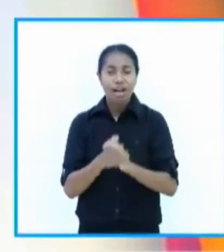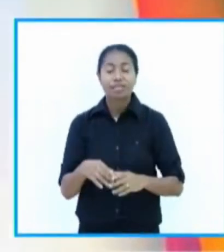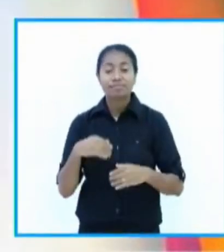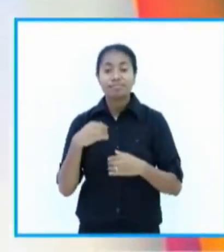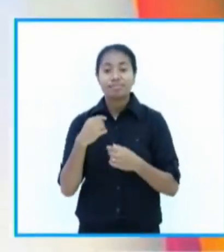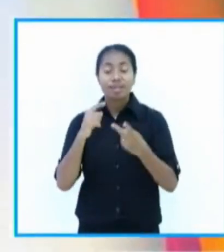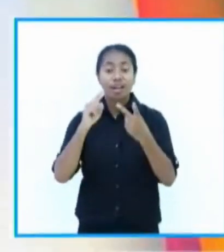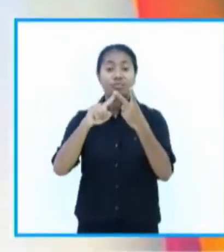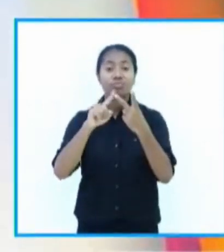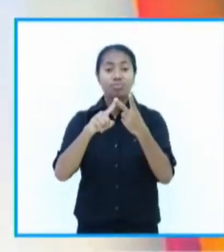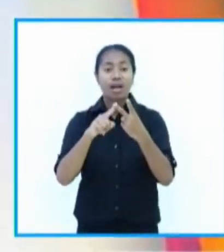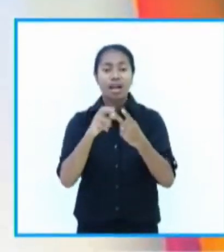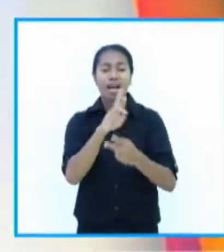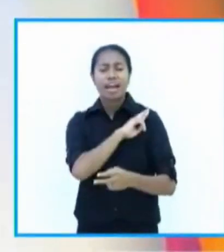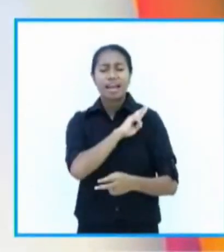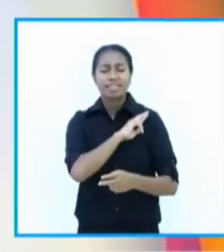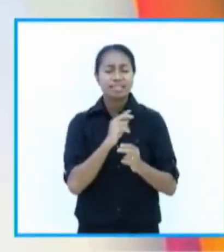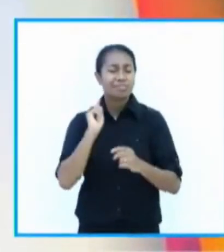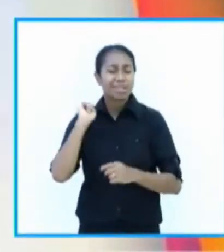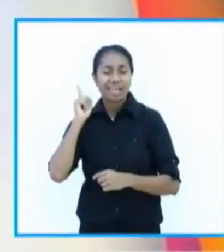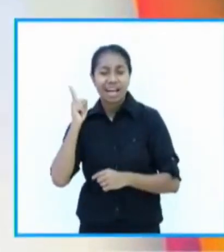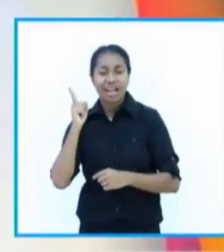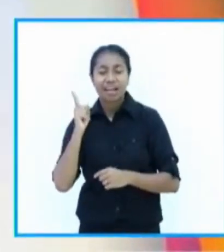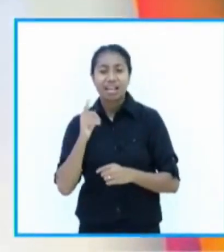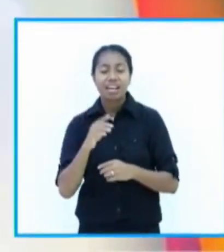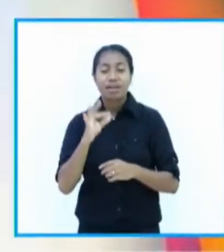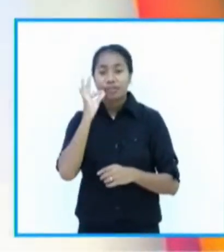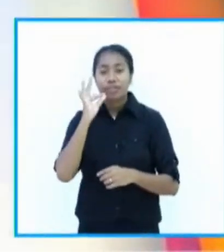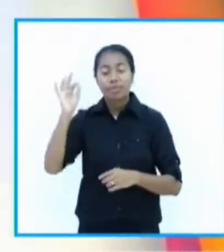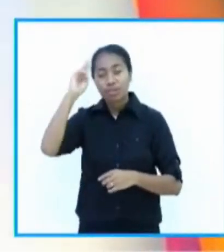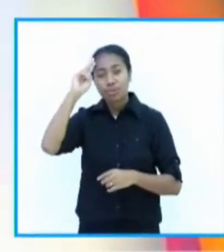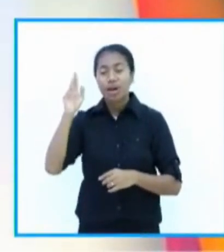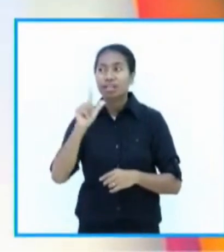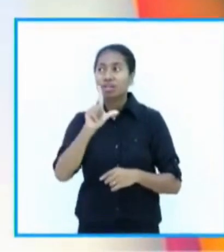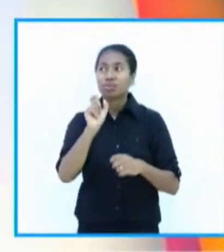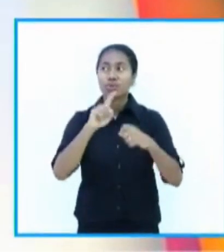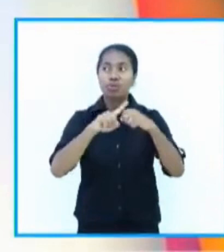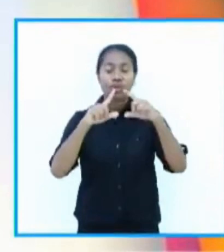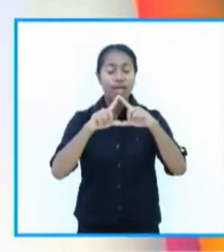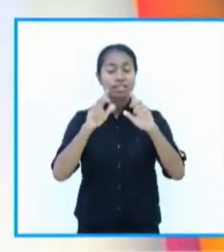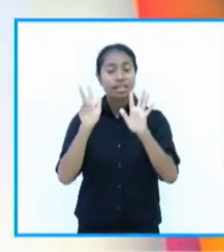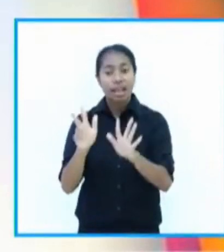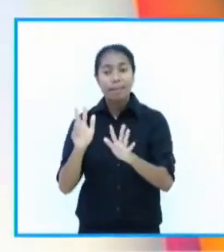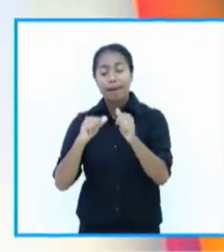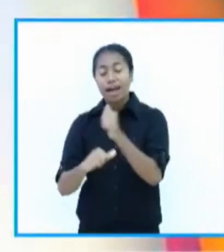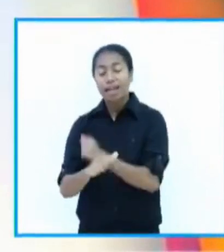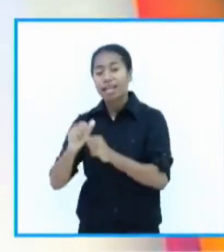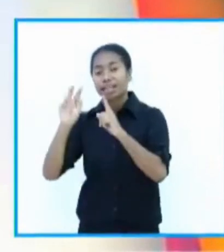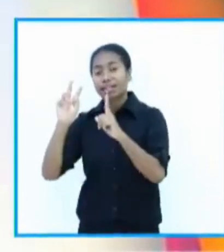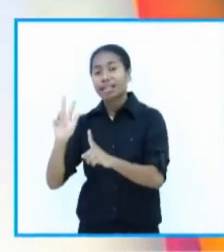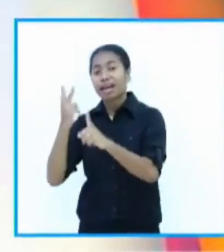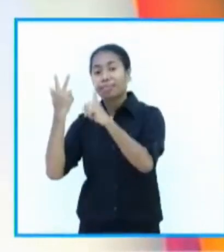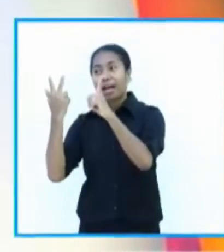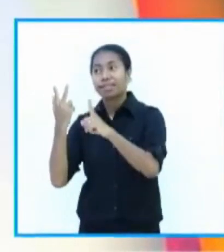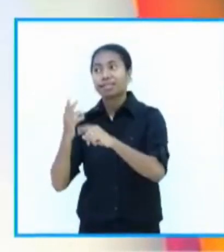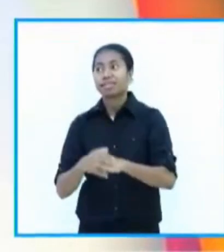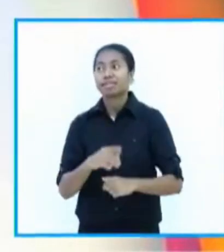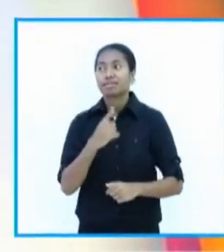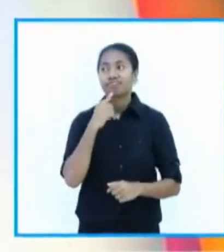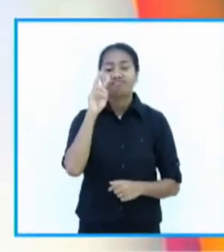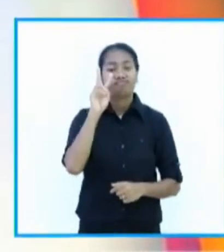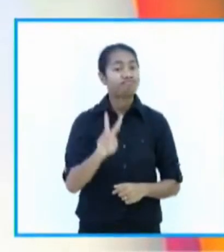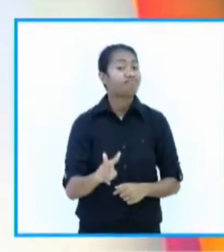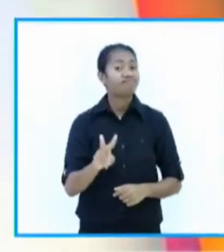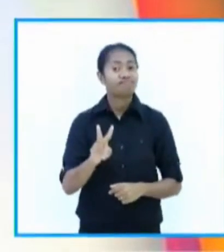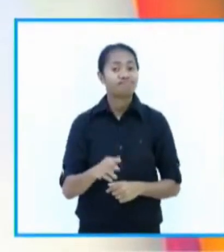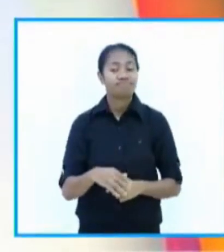Bruce mendengar dan melakukan Firman itu menguatkan kamu Lukas laporan 13 yang jatuh di tanah yang